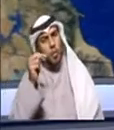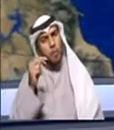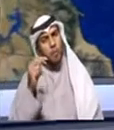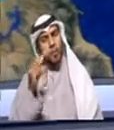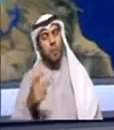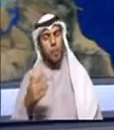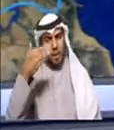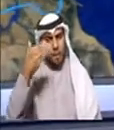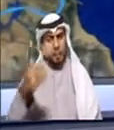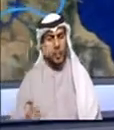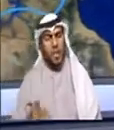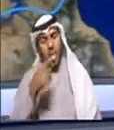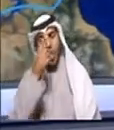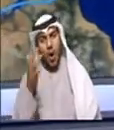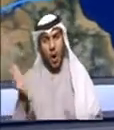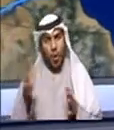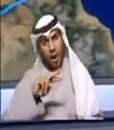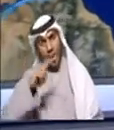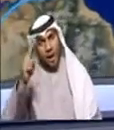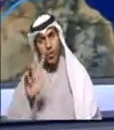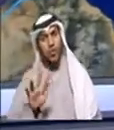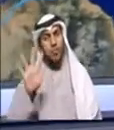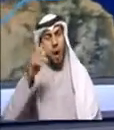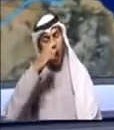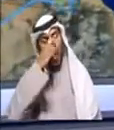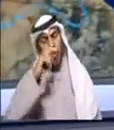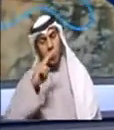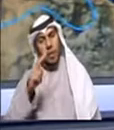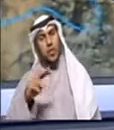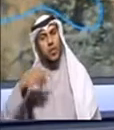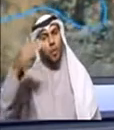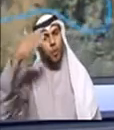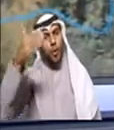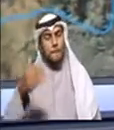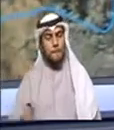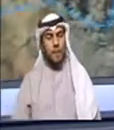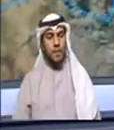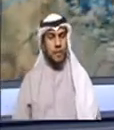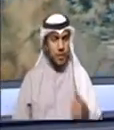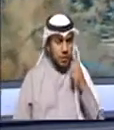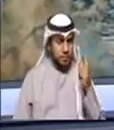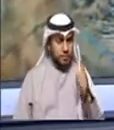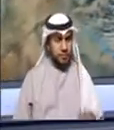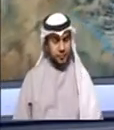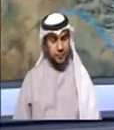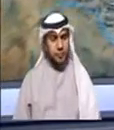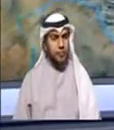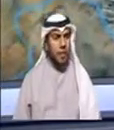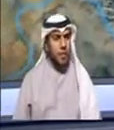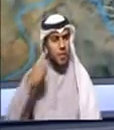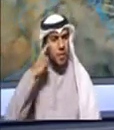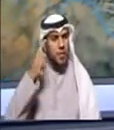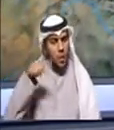بعد الشمال الغربي بشكل ملحوظ نشاطها ان شاء الله خلال الايام القادمه امتلات تاثير مرتفع جوي مسيطر علينا راح يستمر